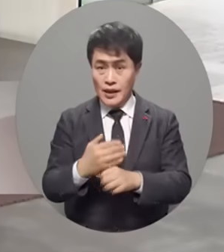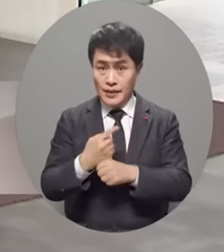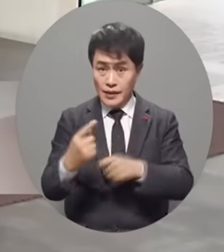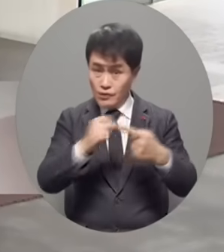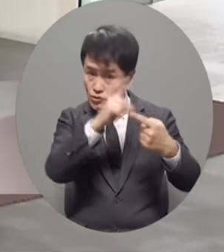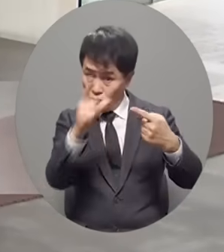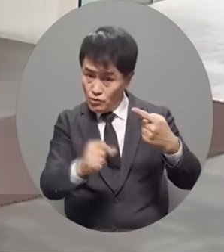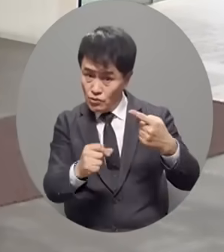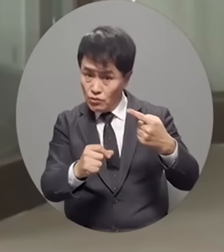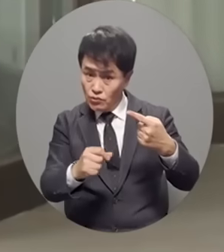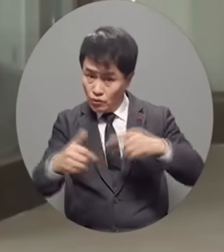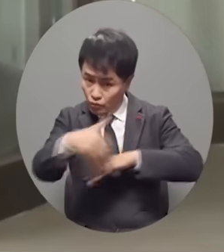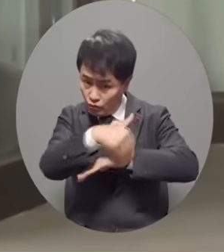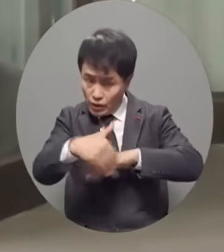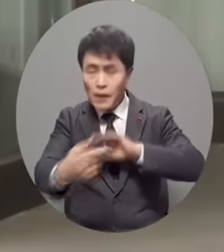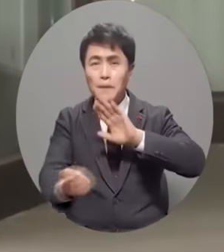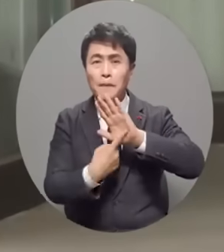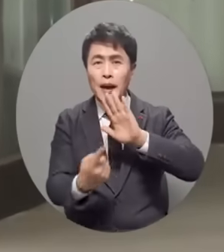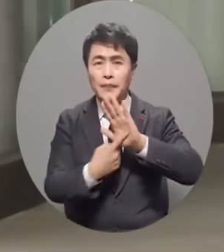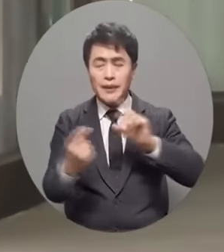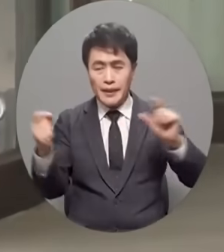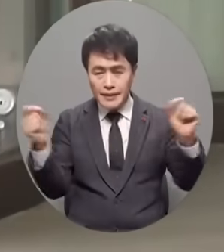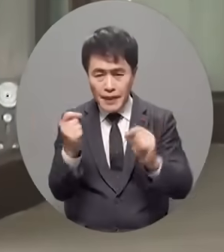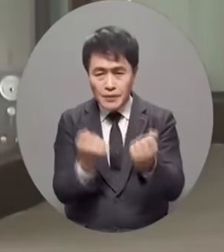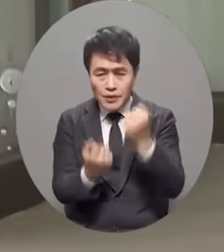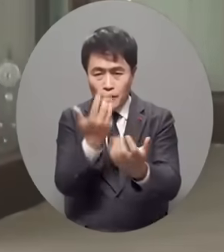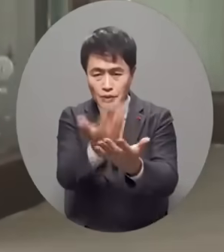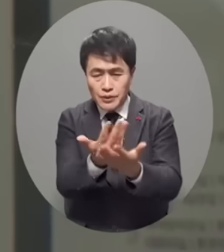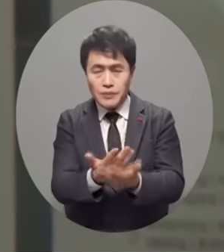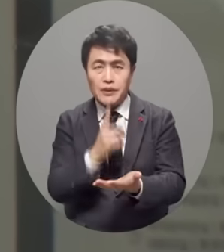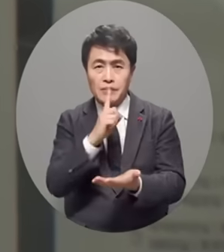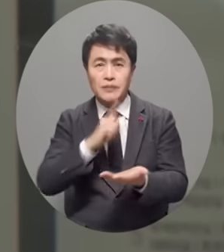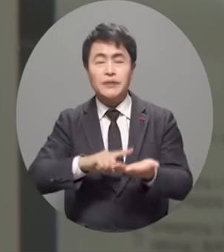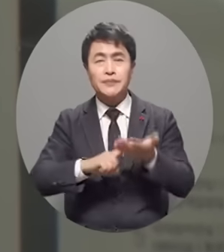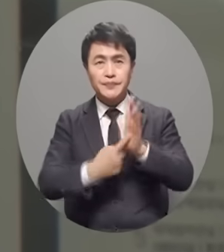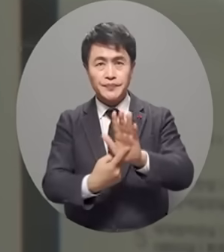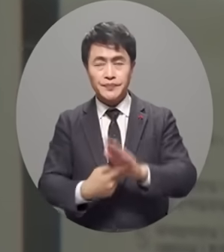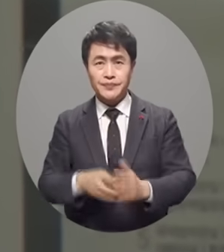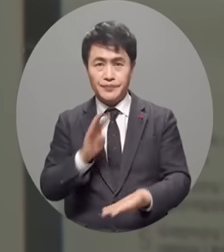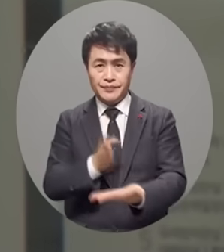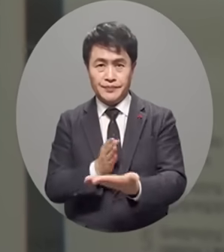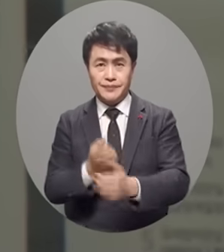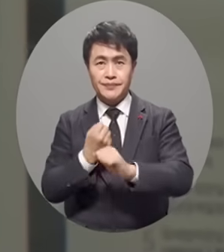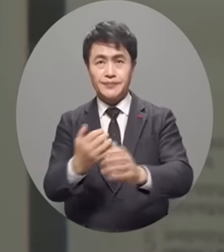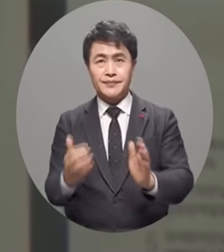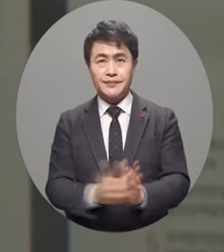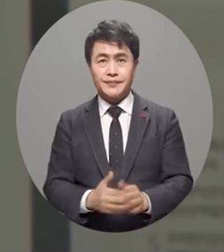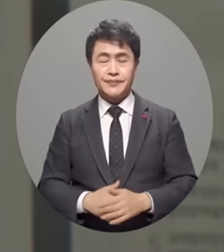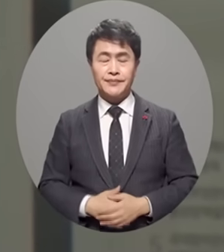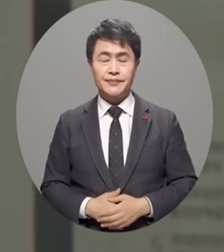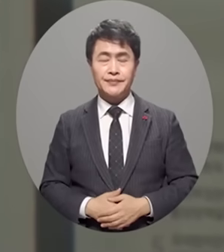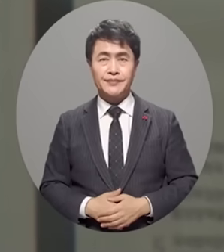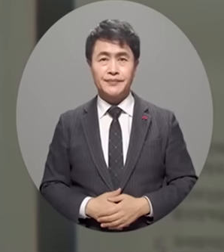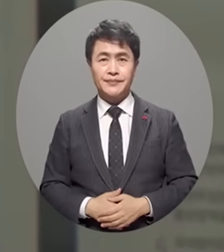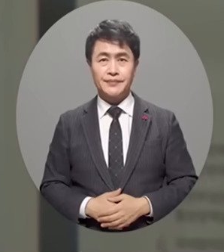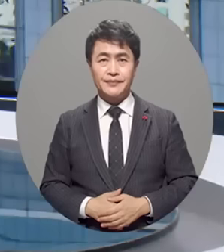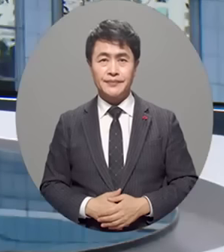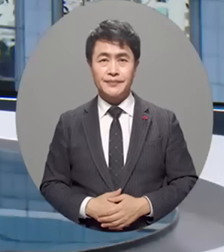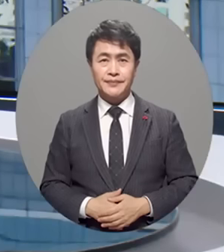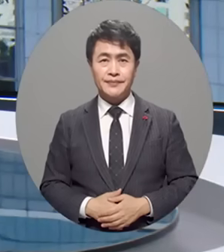대책을 발표하겠다는 내용의 짧은 설명 자료를 내놨습니다. MBC 뉴스 정동욱입니다.